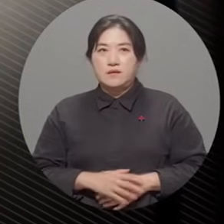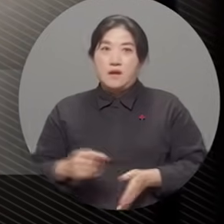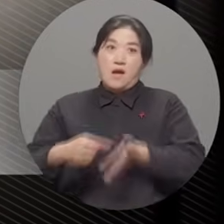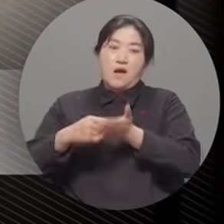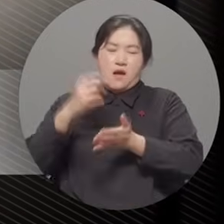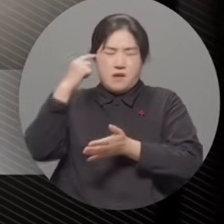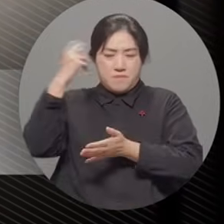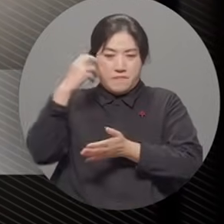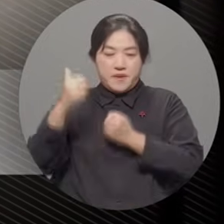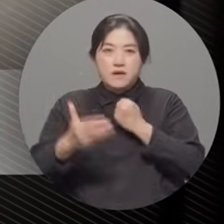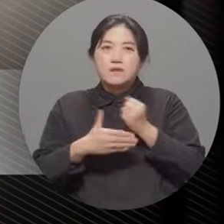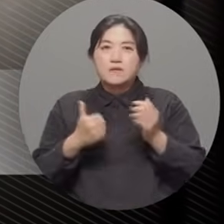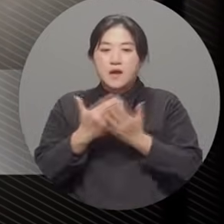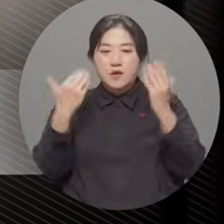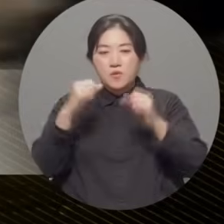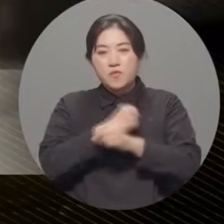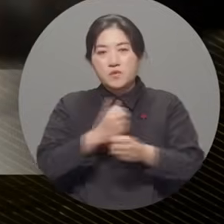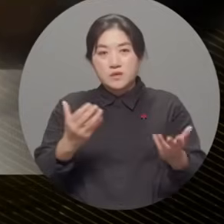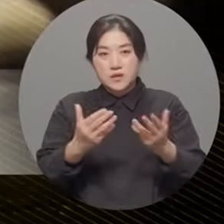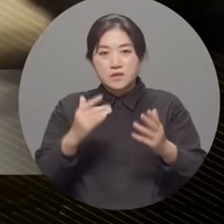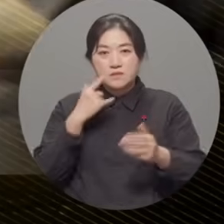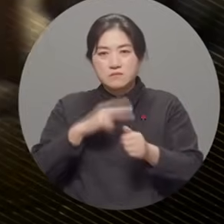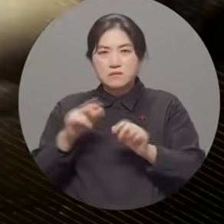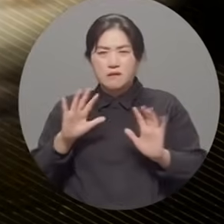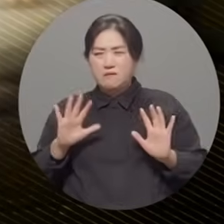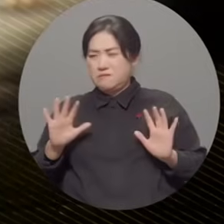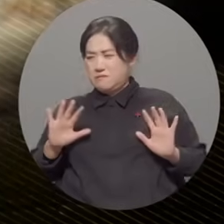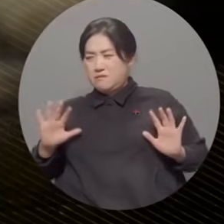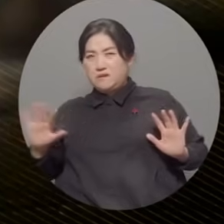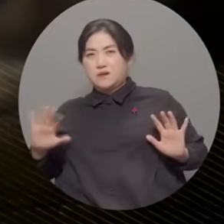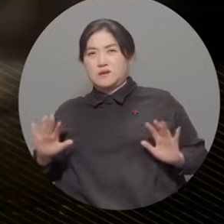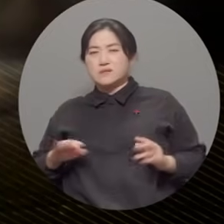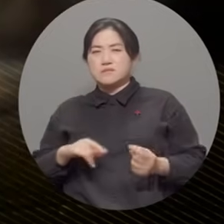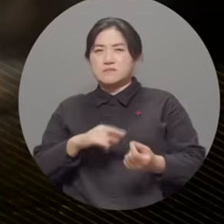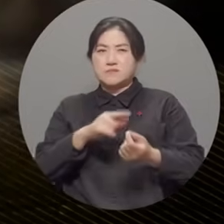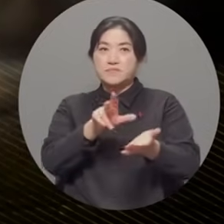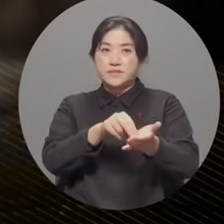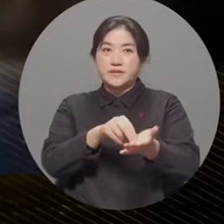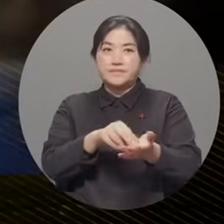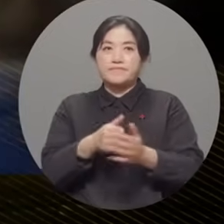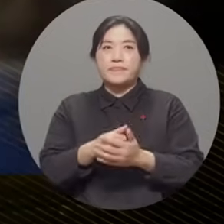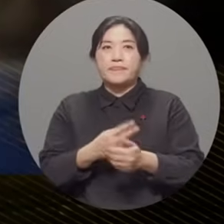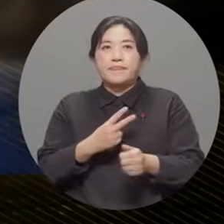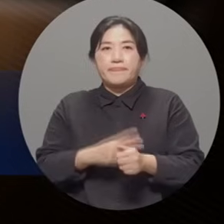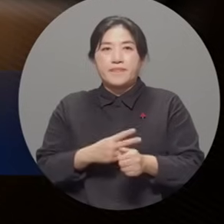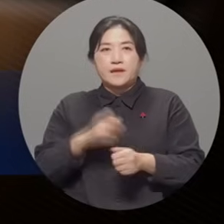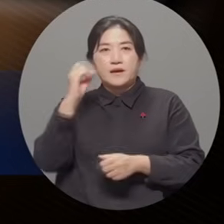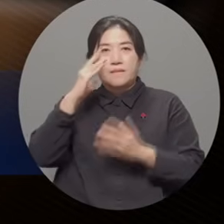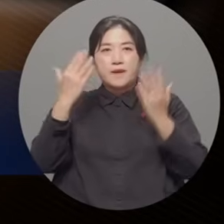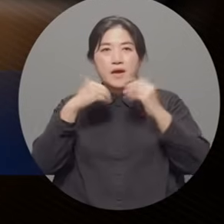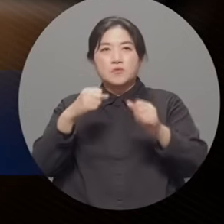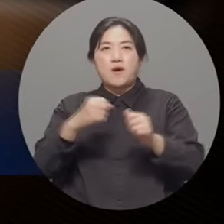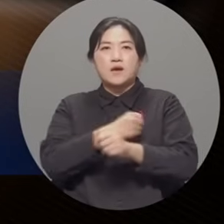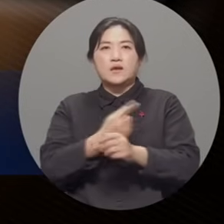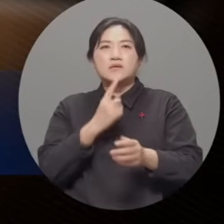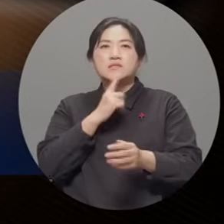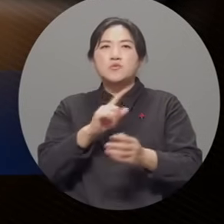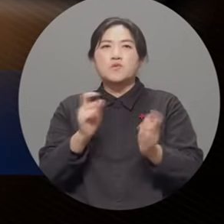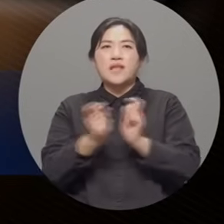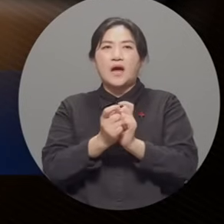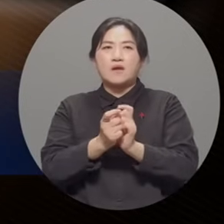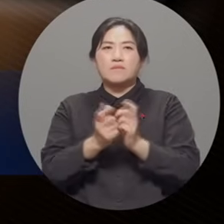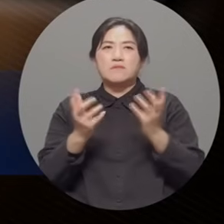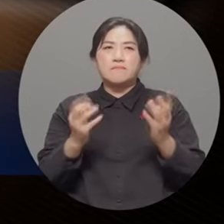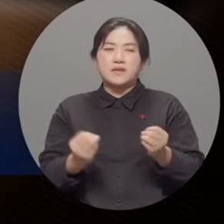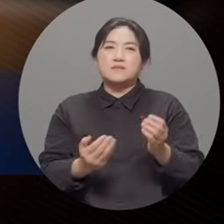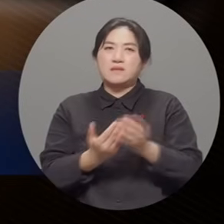탓에 학폭 업무는 선생님들 사이에서 깊이 1순위가 됐습니다. 교사가 갑자기 아동학대 신고를 잘하는 경우도